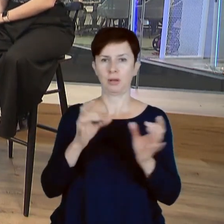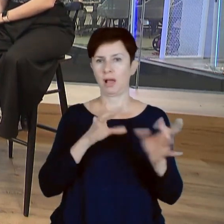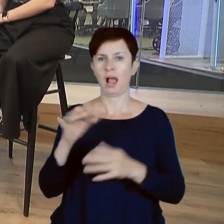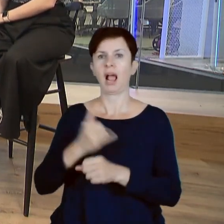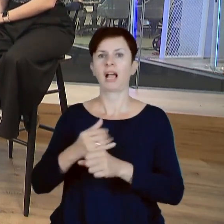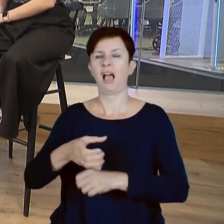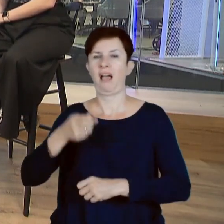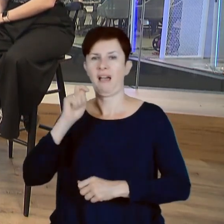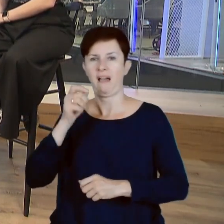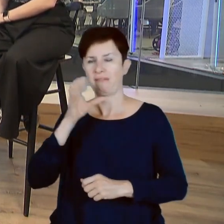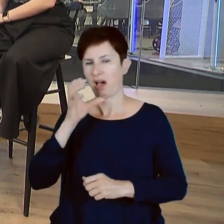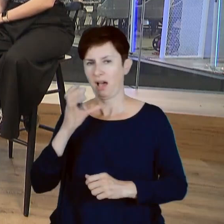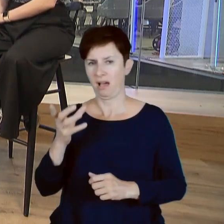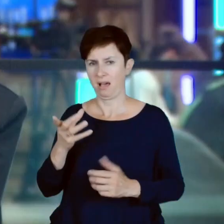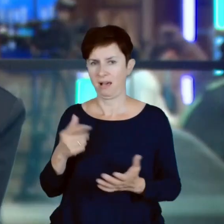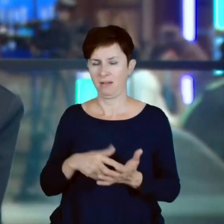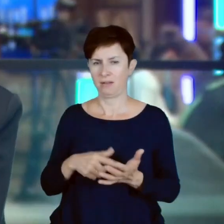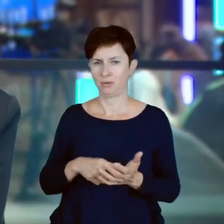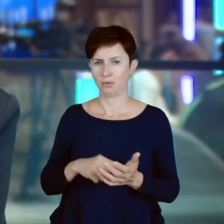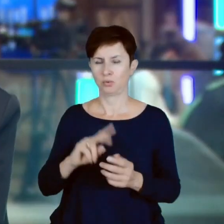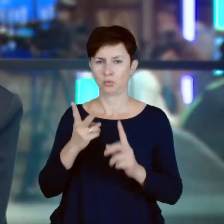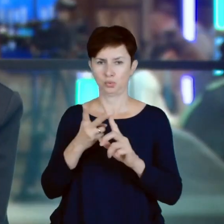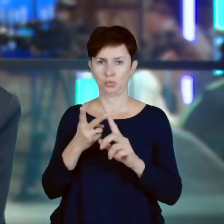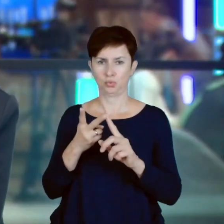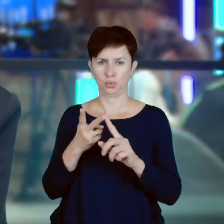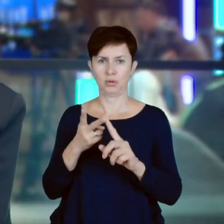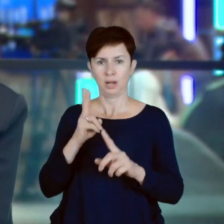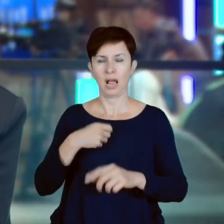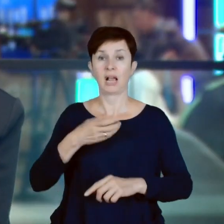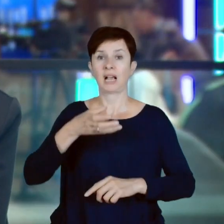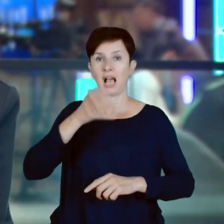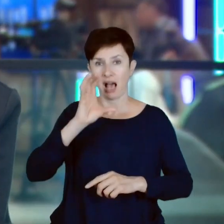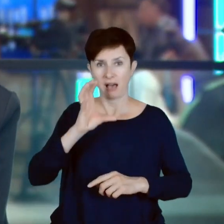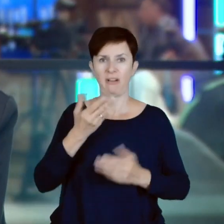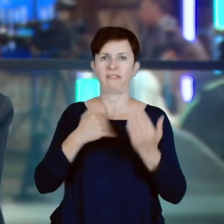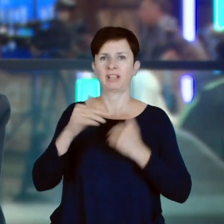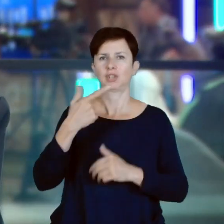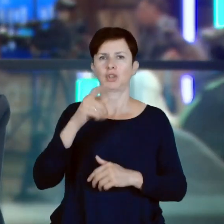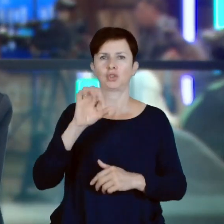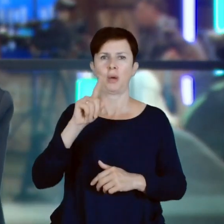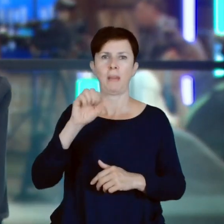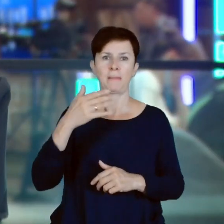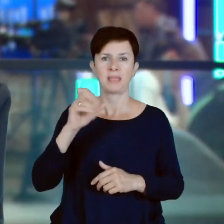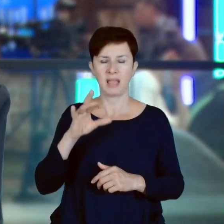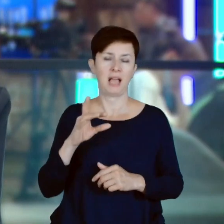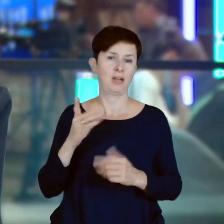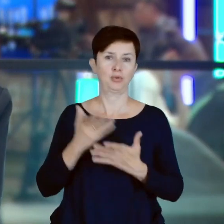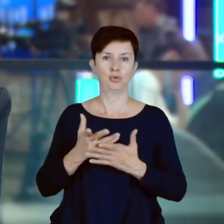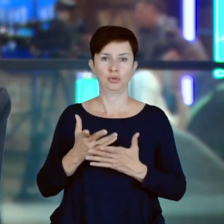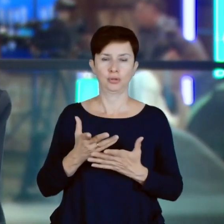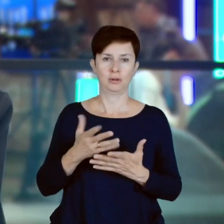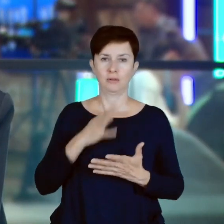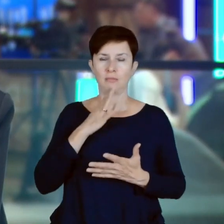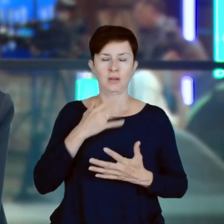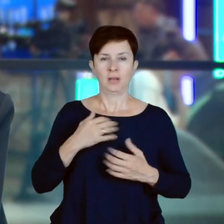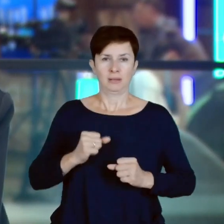i to jest ta reward, prawda? Którą dostaję, bo napiję się kawy, więcej dopaminy, prawda? I po prostu i się